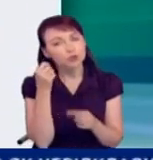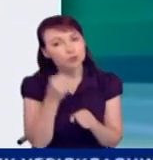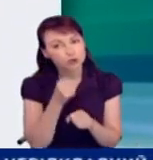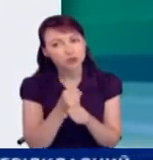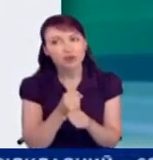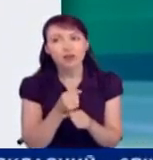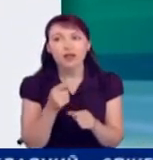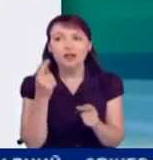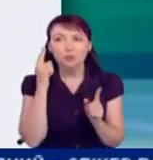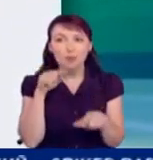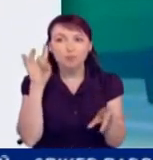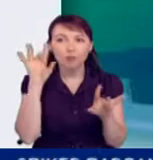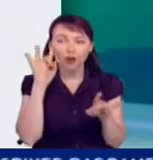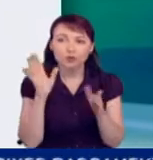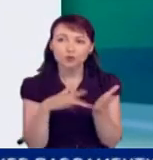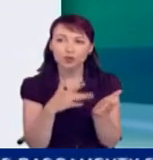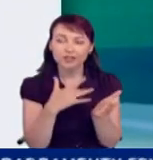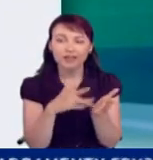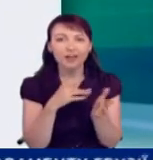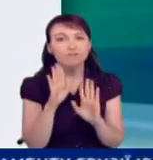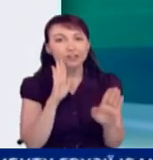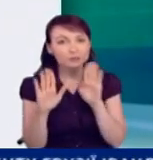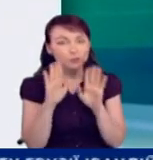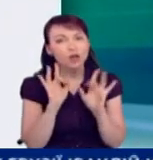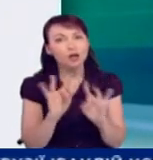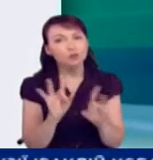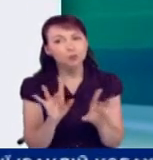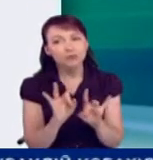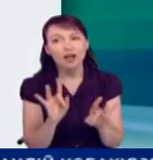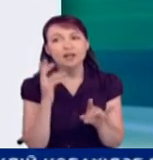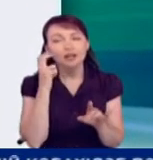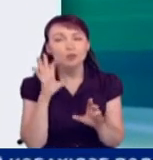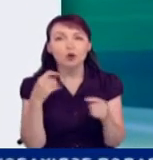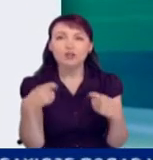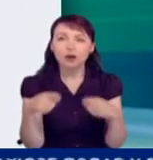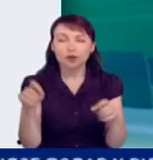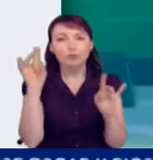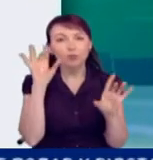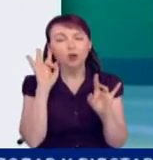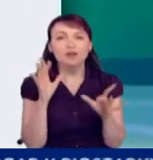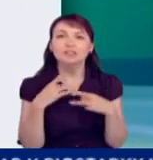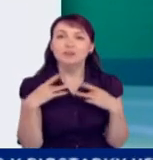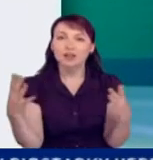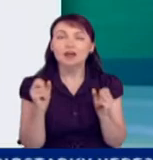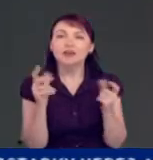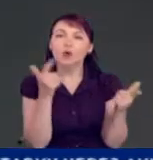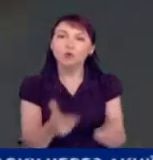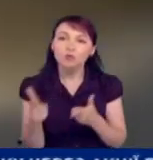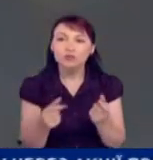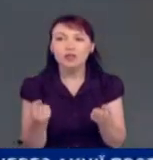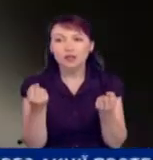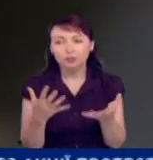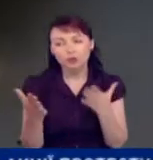Має популярну сторінку у Фейсбуці. Там розповідає киянам про ярмарки та популярні свята, як до них готуватися і